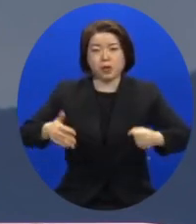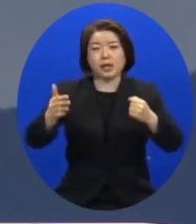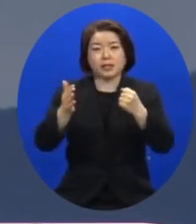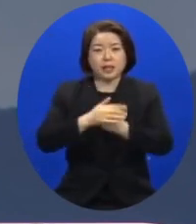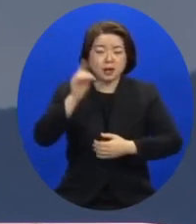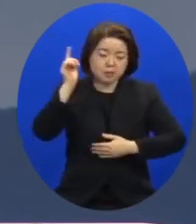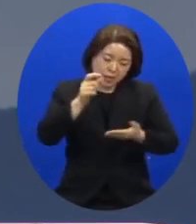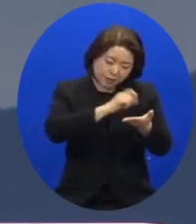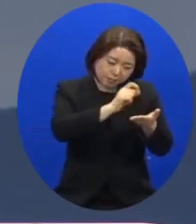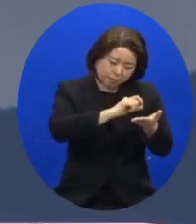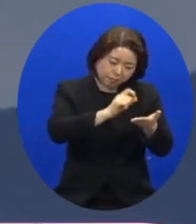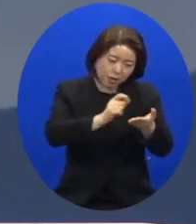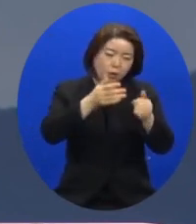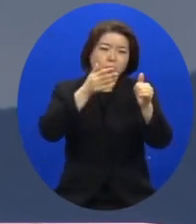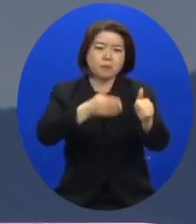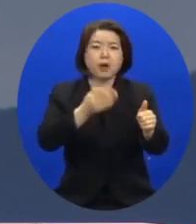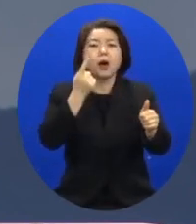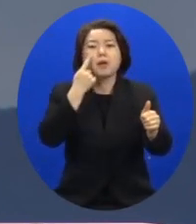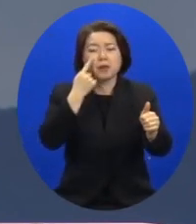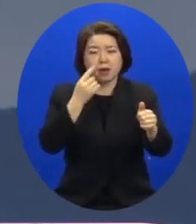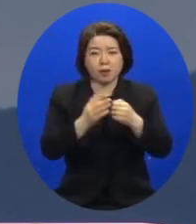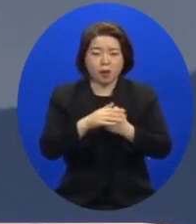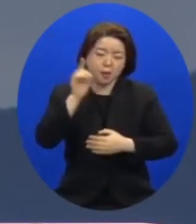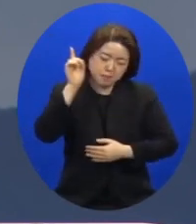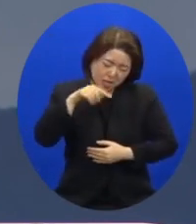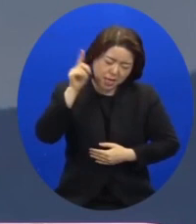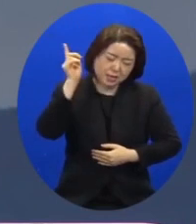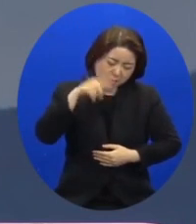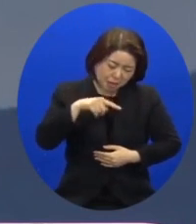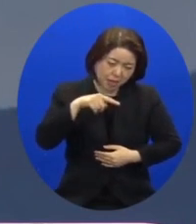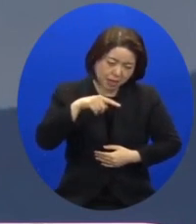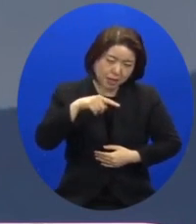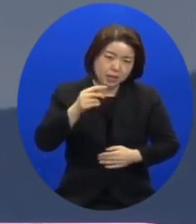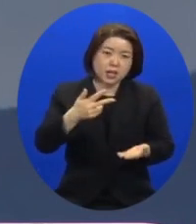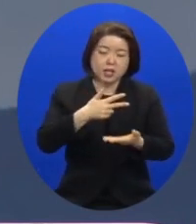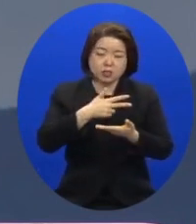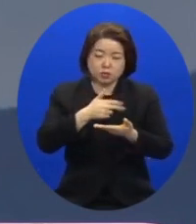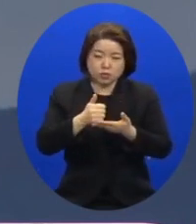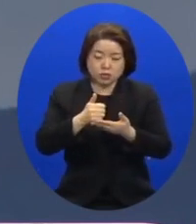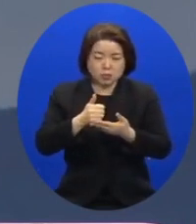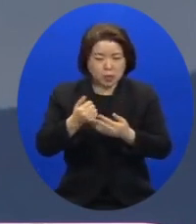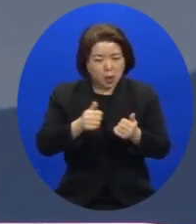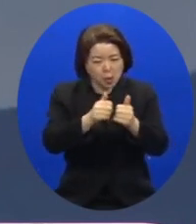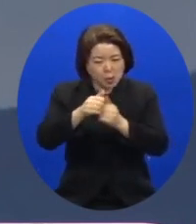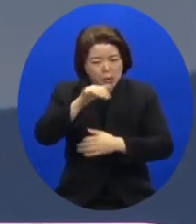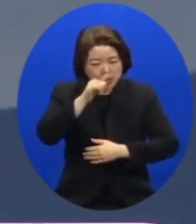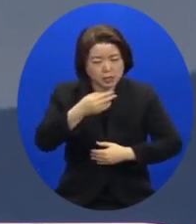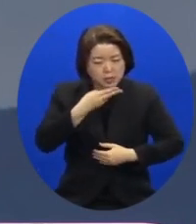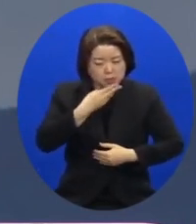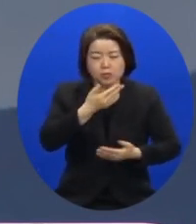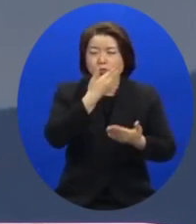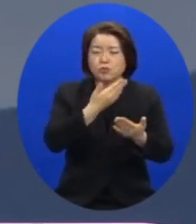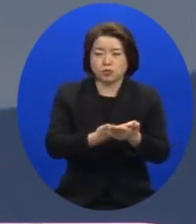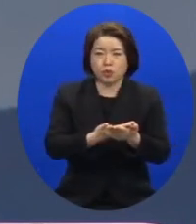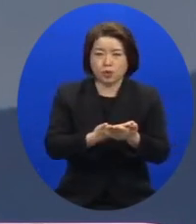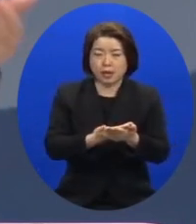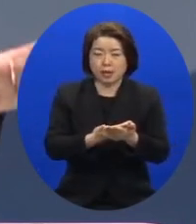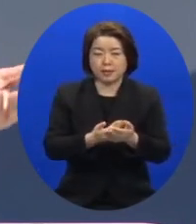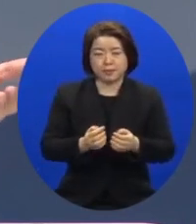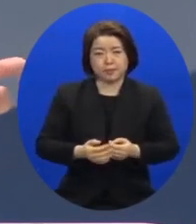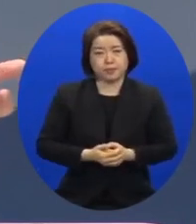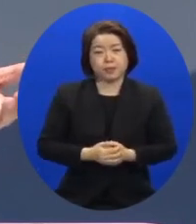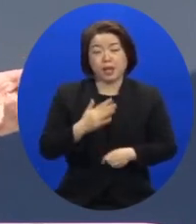보시라고 그렇게 권하는 거예요 패 매일 매일 매일이 중요합니다 그렇게 주님을 만나는 거니까